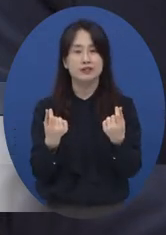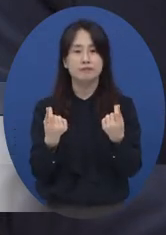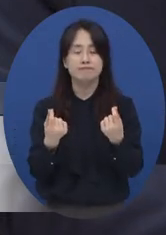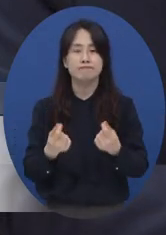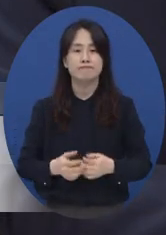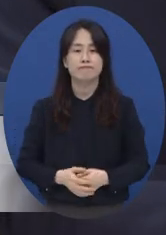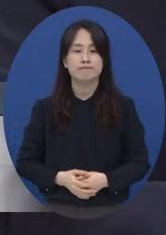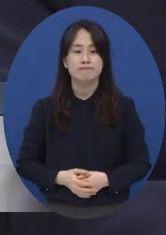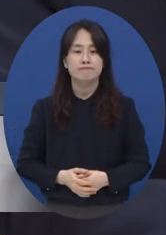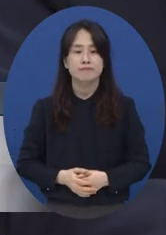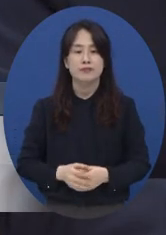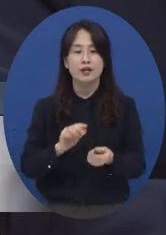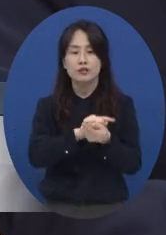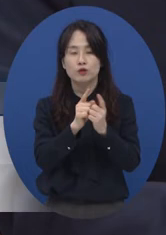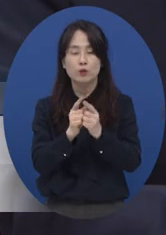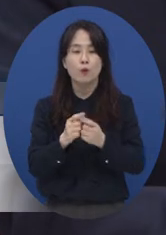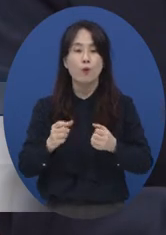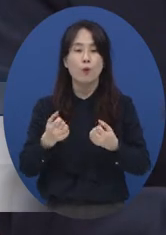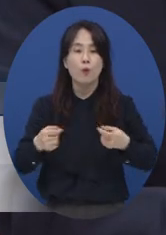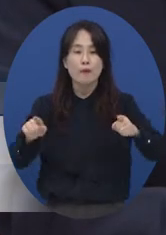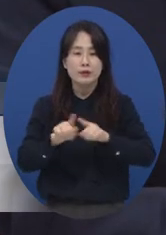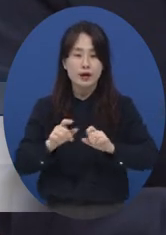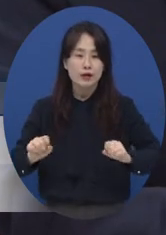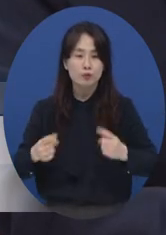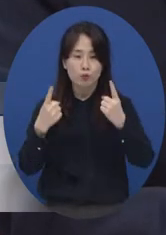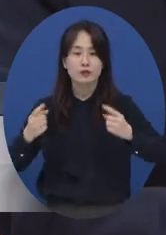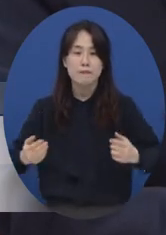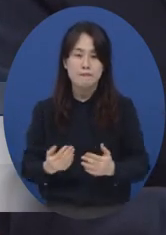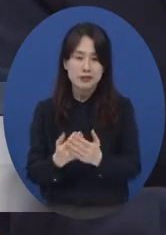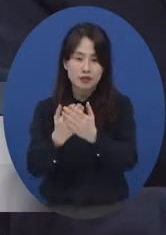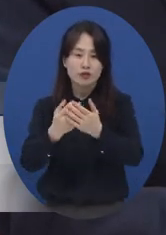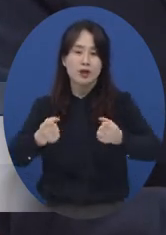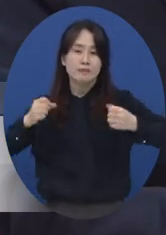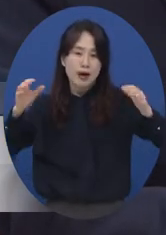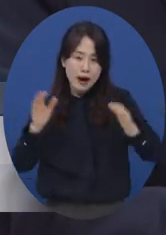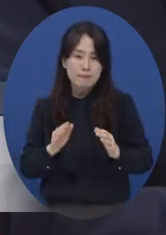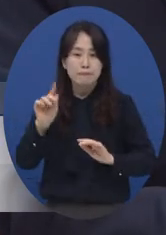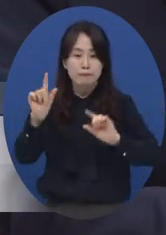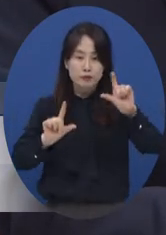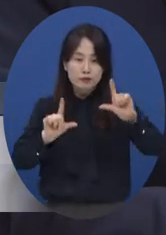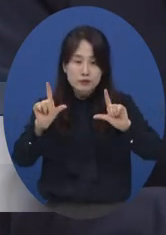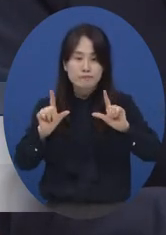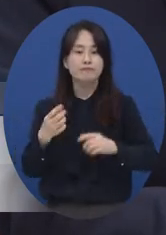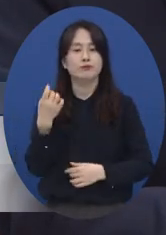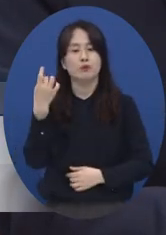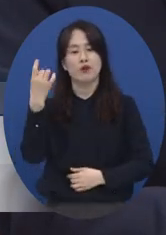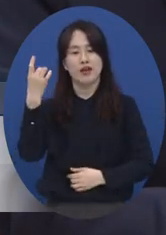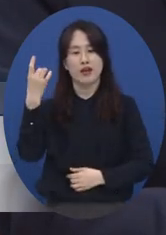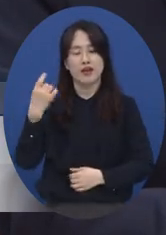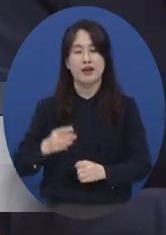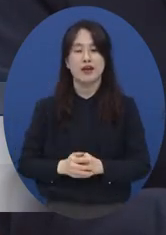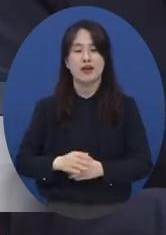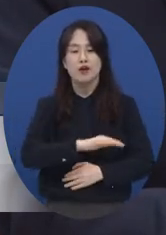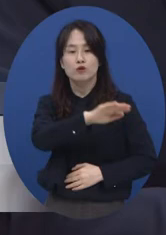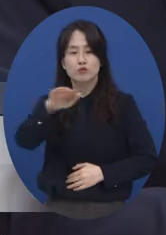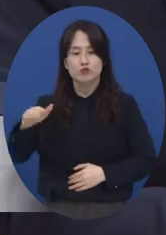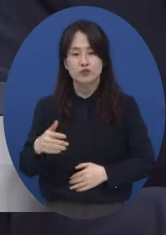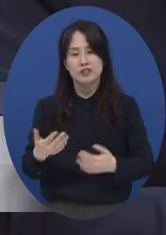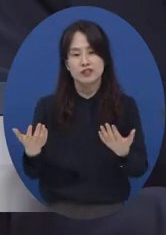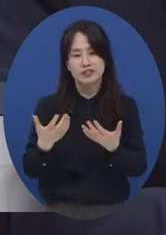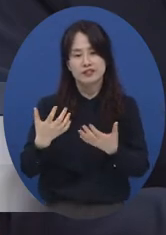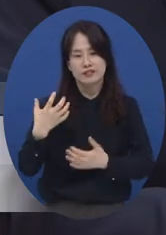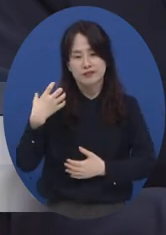노선이 아닌가 싶습니다. 서로 상생하고 협력하는 이러한 모습이야말로 원래